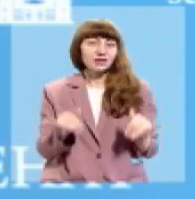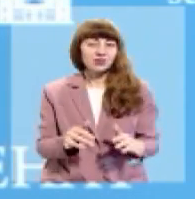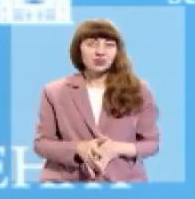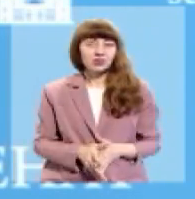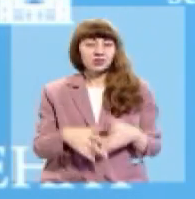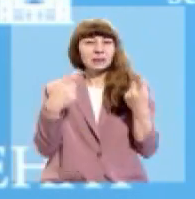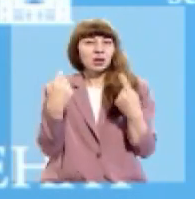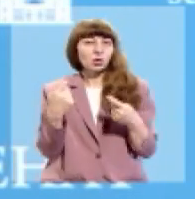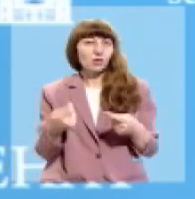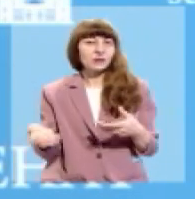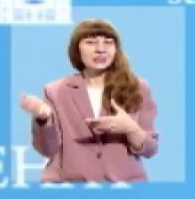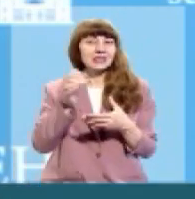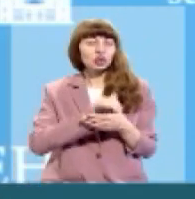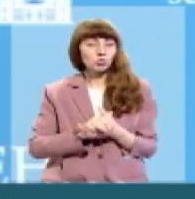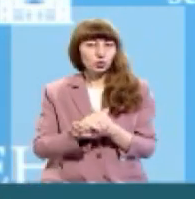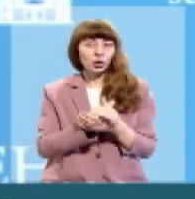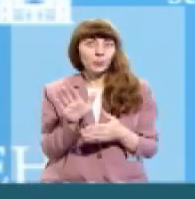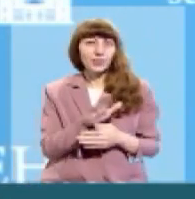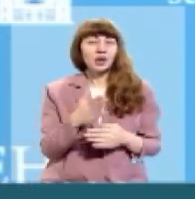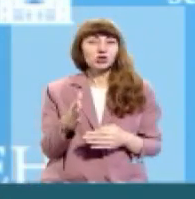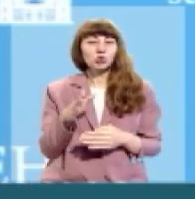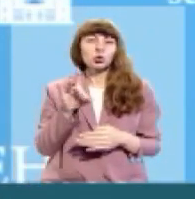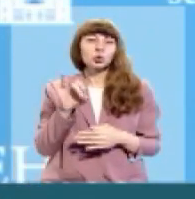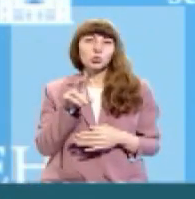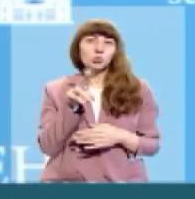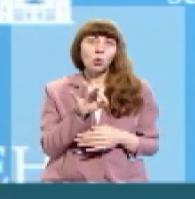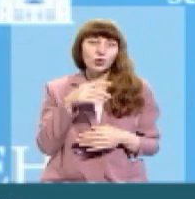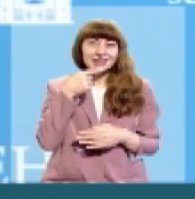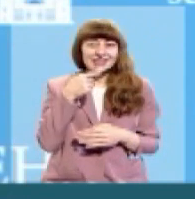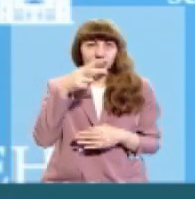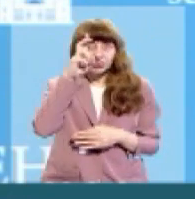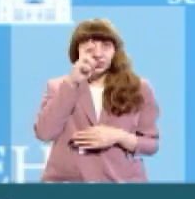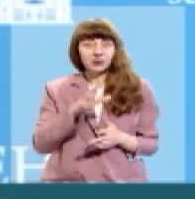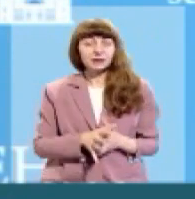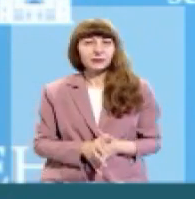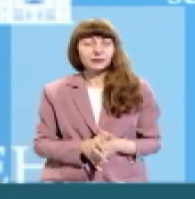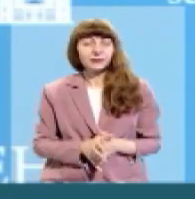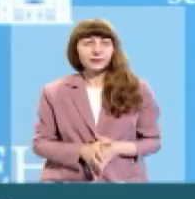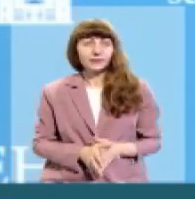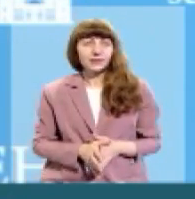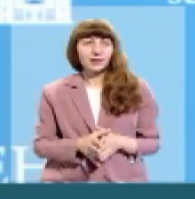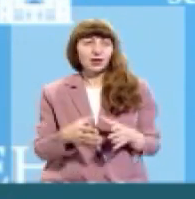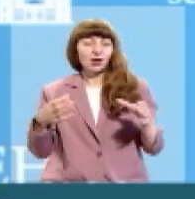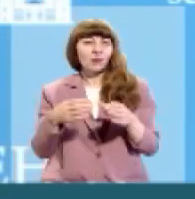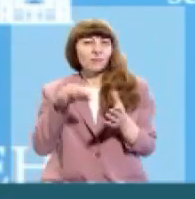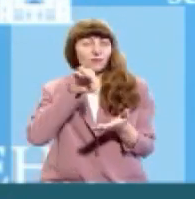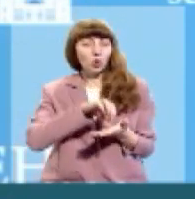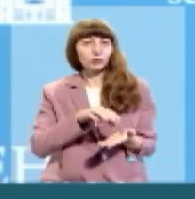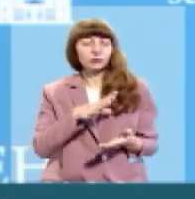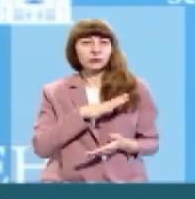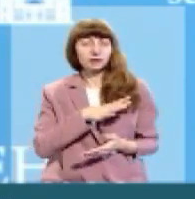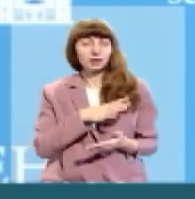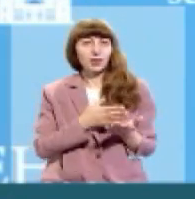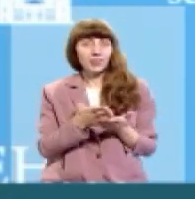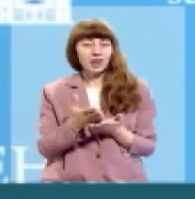мемлекеттер арасында, түркі тілдес мемлекеттер арасында сауда ынтымақтастықты дамыту болып табылады. Қордың мандатына